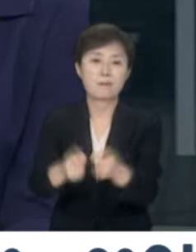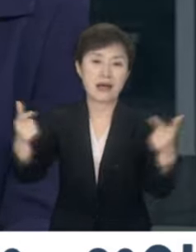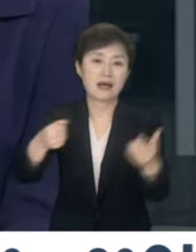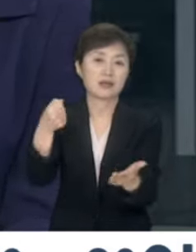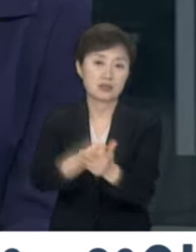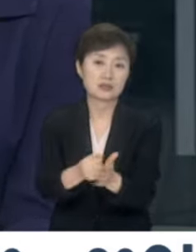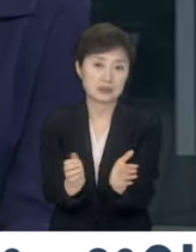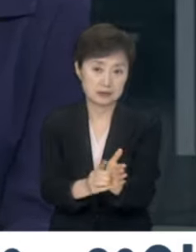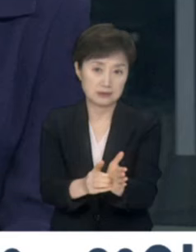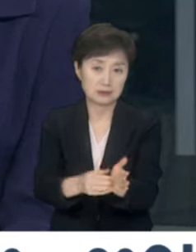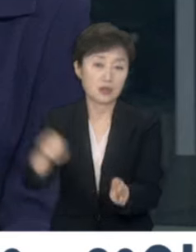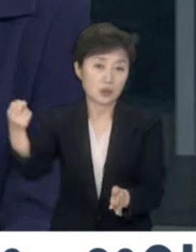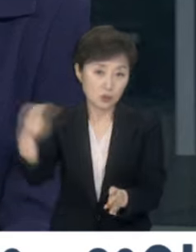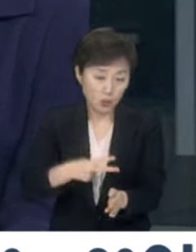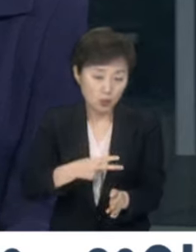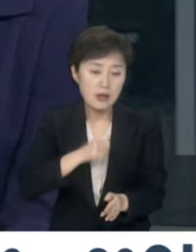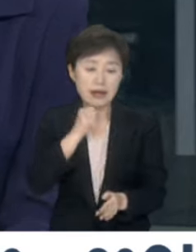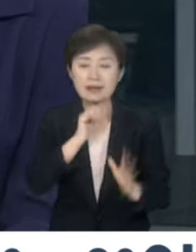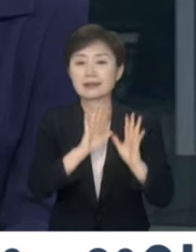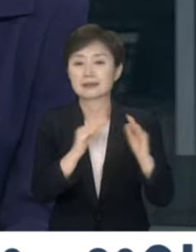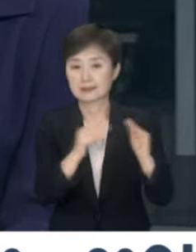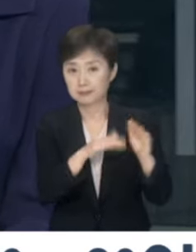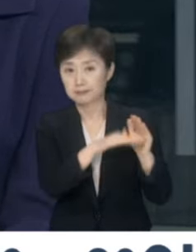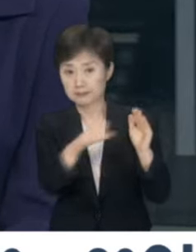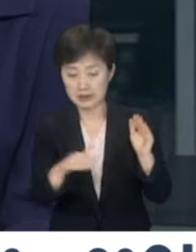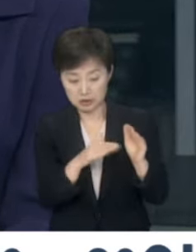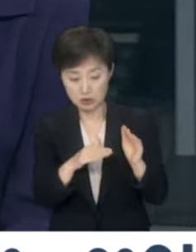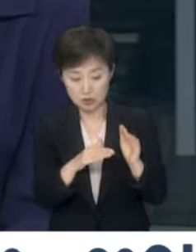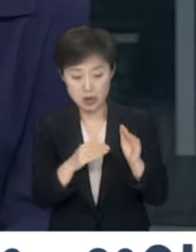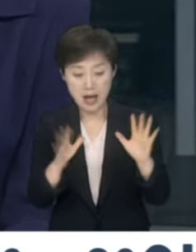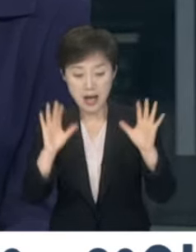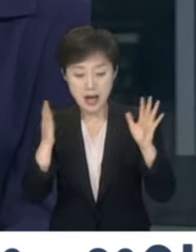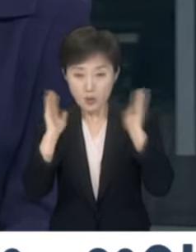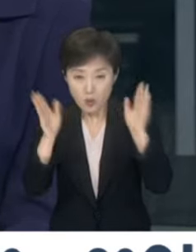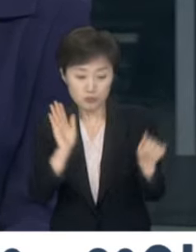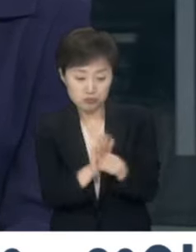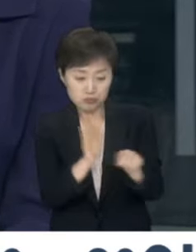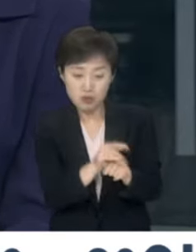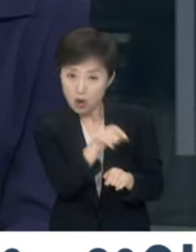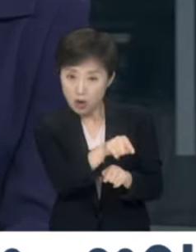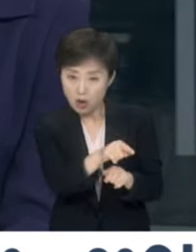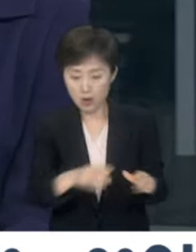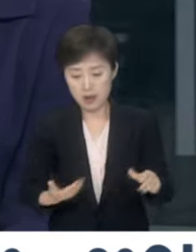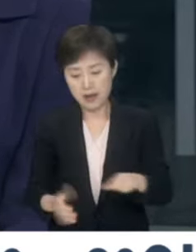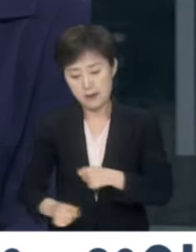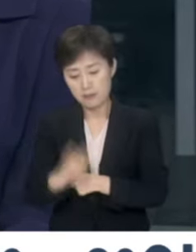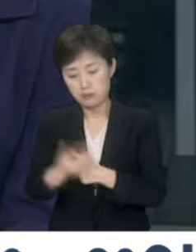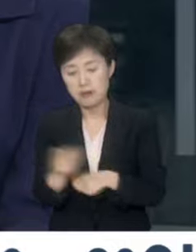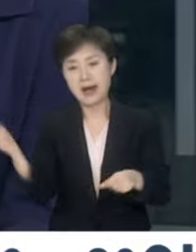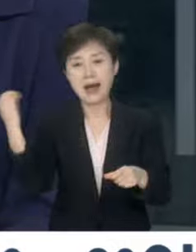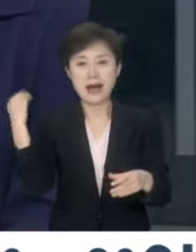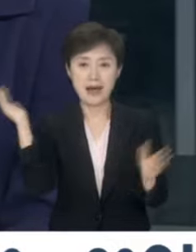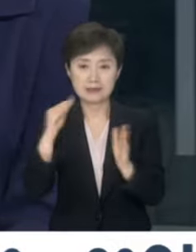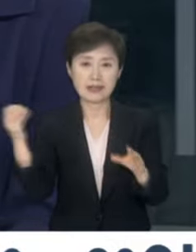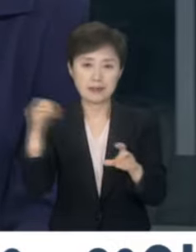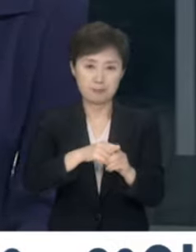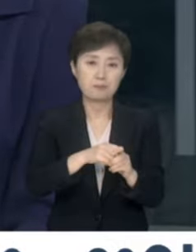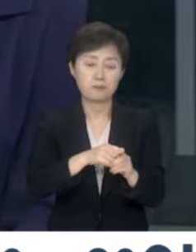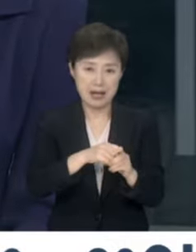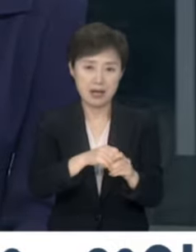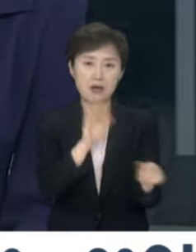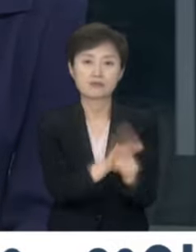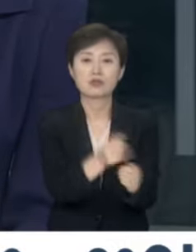지원 대상에 앞으로는 초등학생도 포함되는데요 정부가 발표한 사회 이동성 개선 방안을 강은 날의 기자가